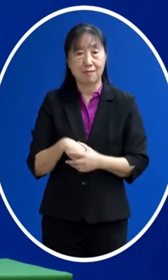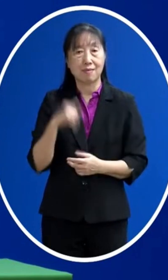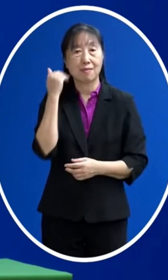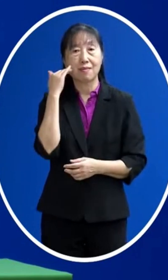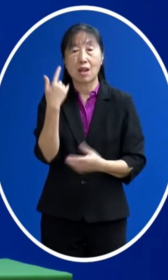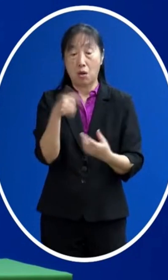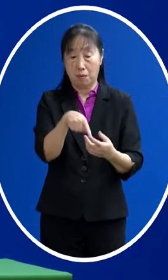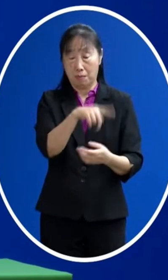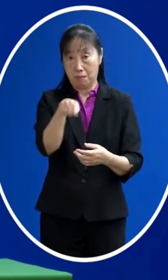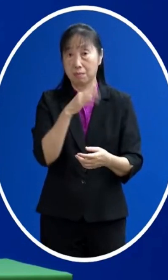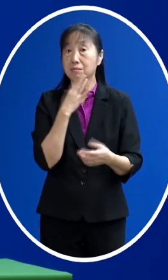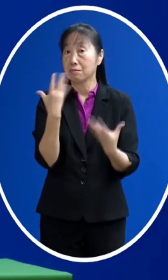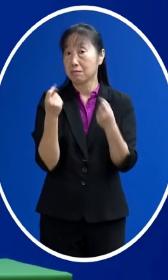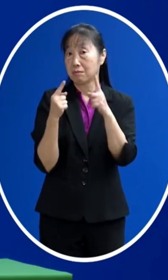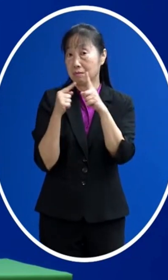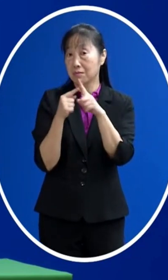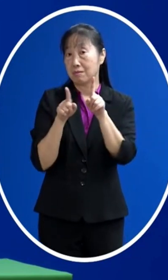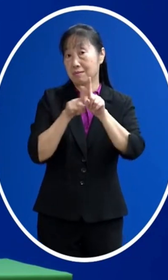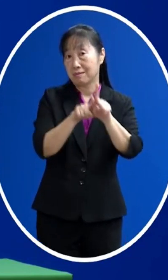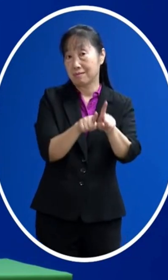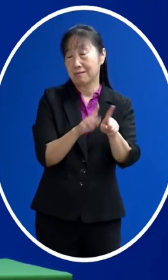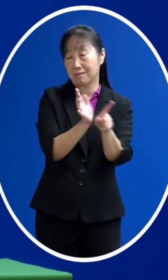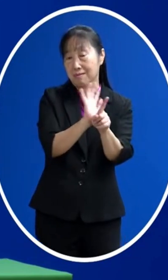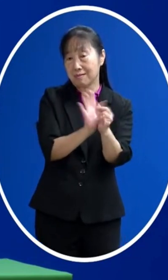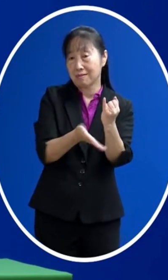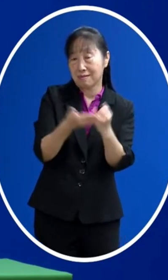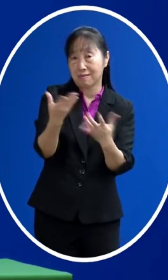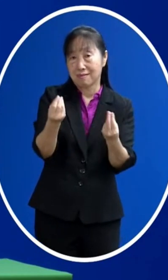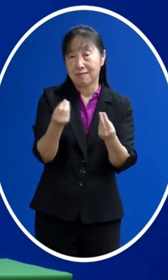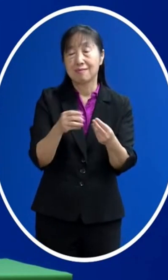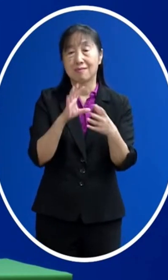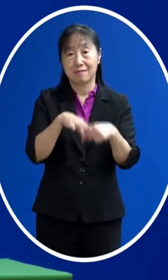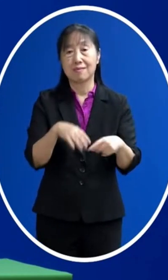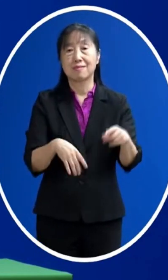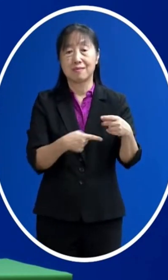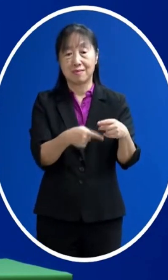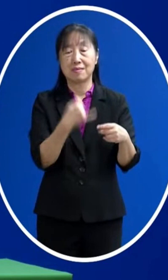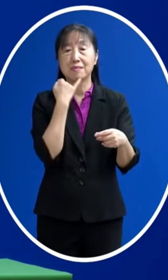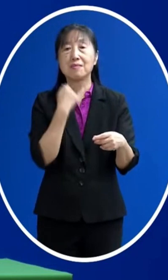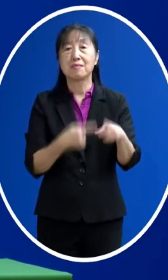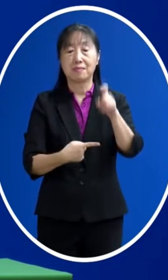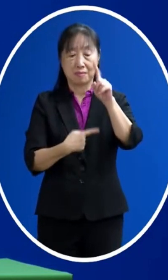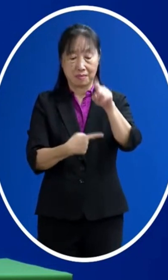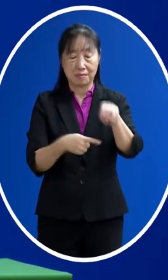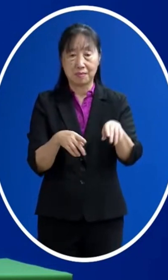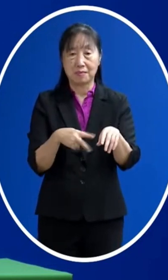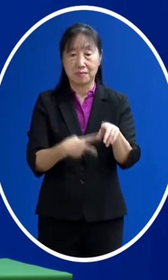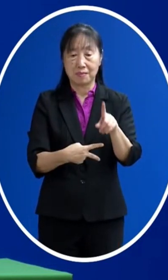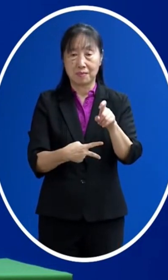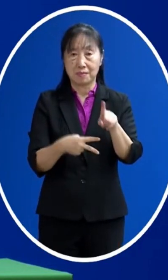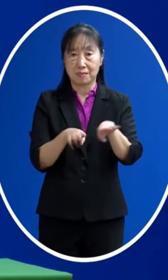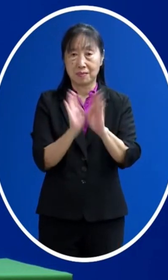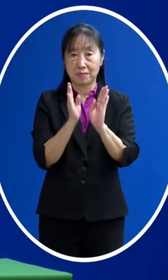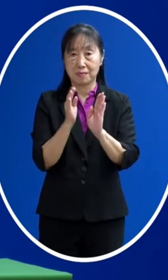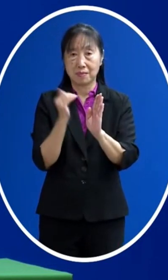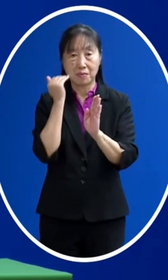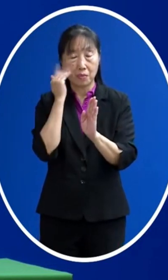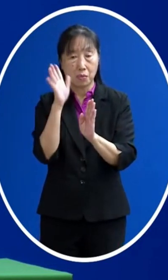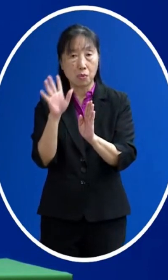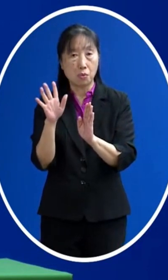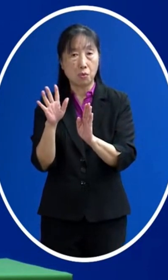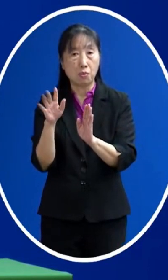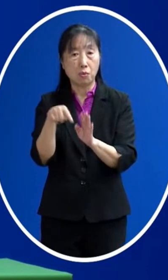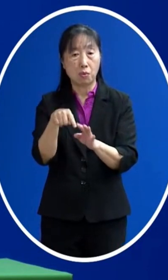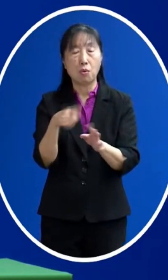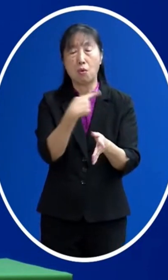陪侍服务的预计是11月2号可以开放。那另外有陪侍服务的经济部这边也跟指挥